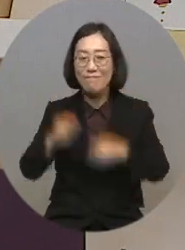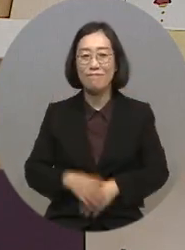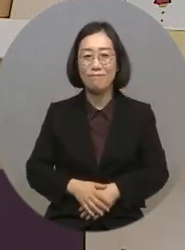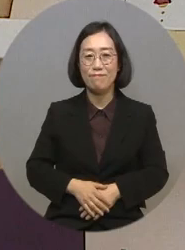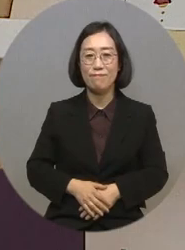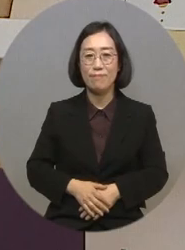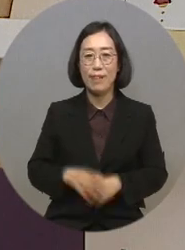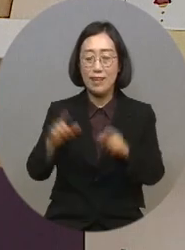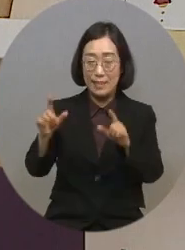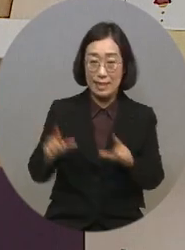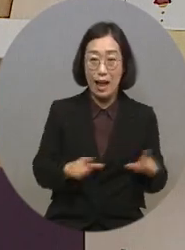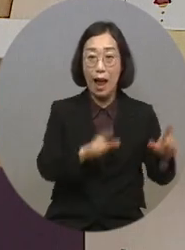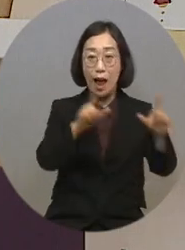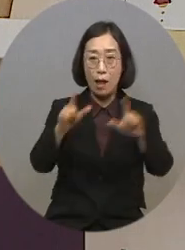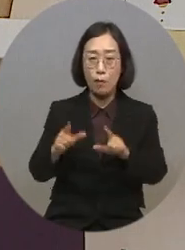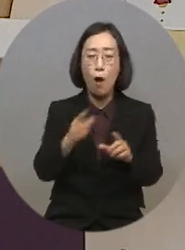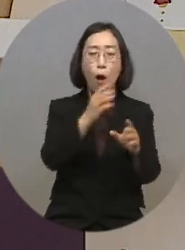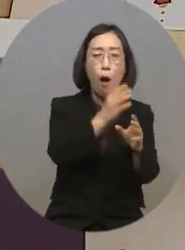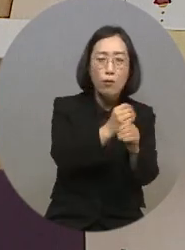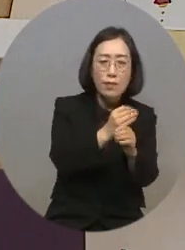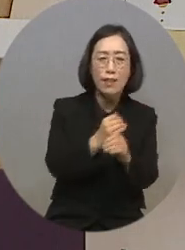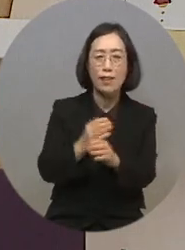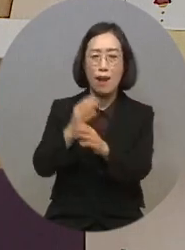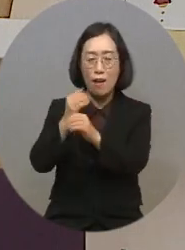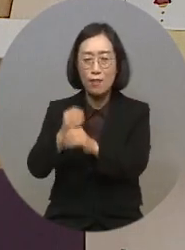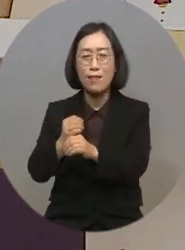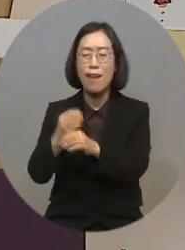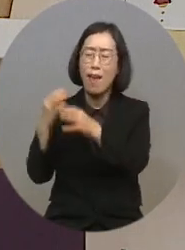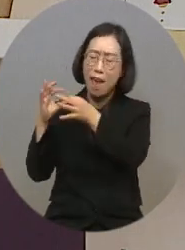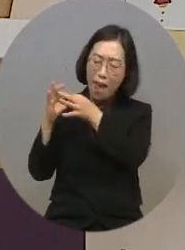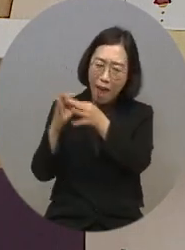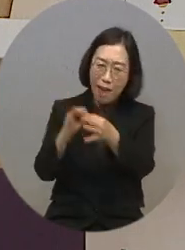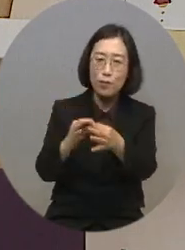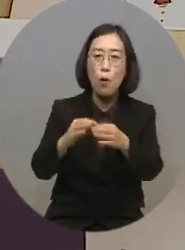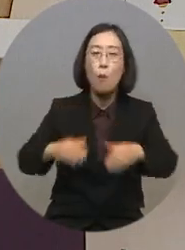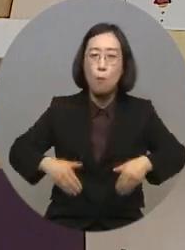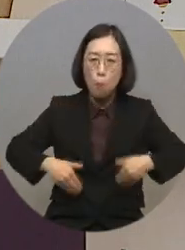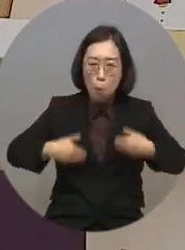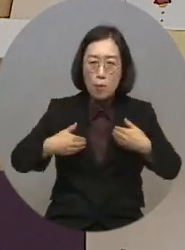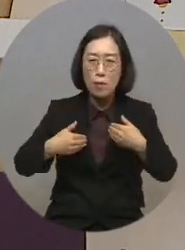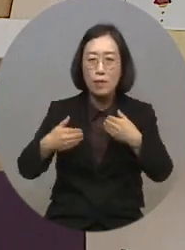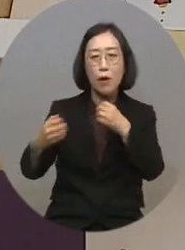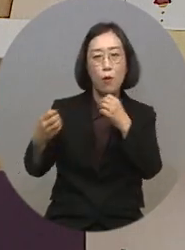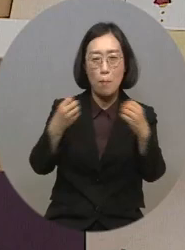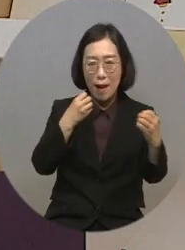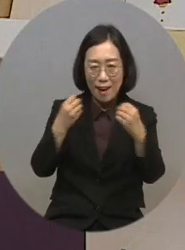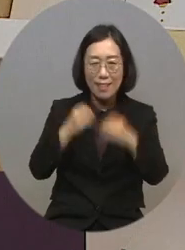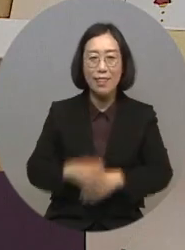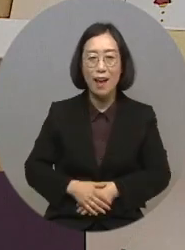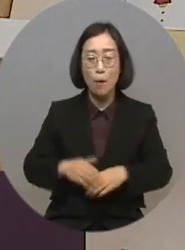삶은 이제나 저제나 봄이었다고 속삭인다.